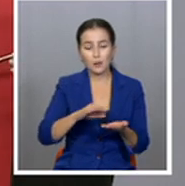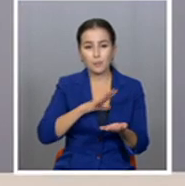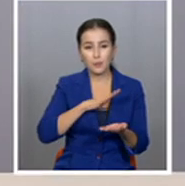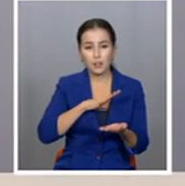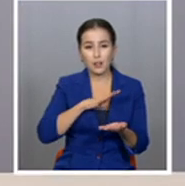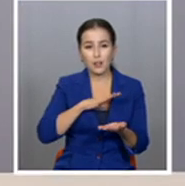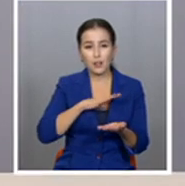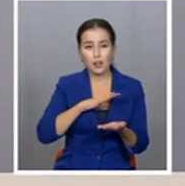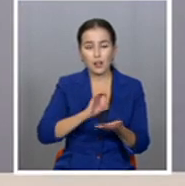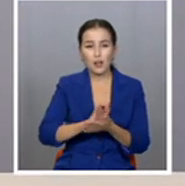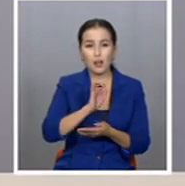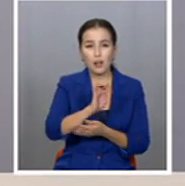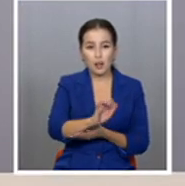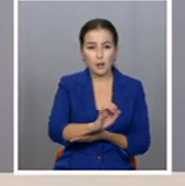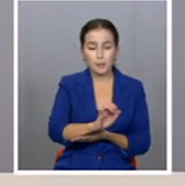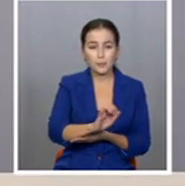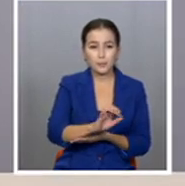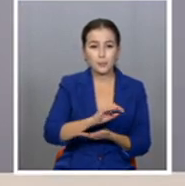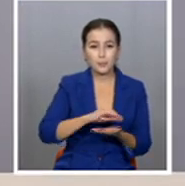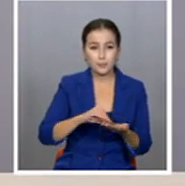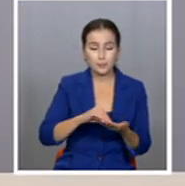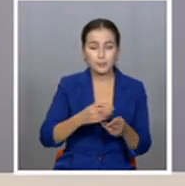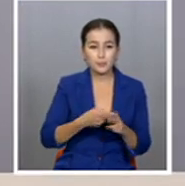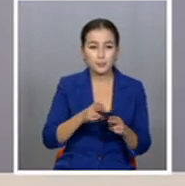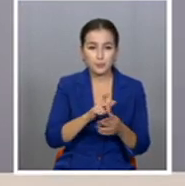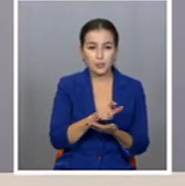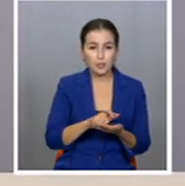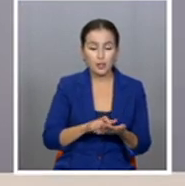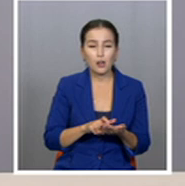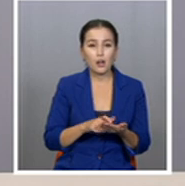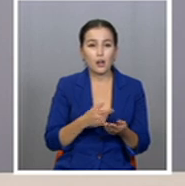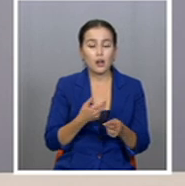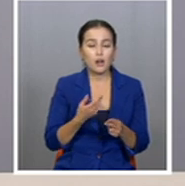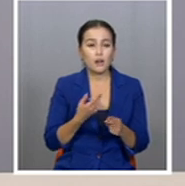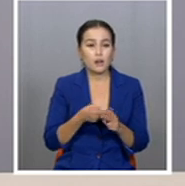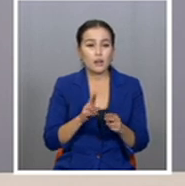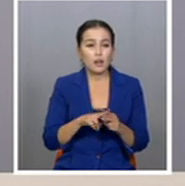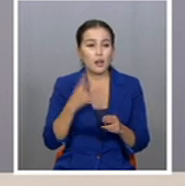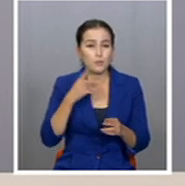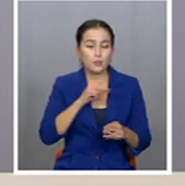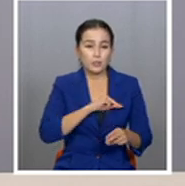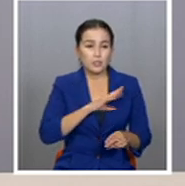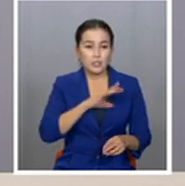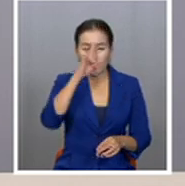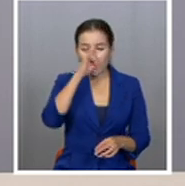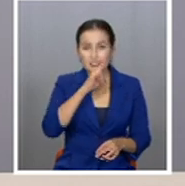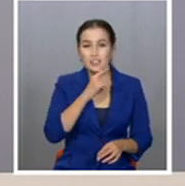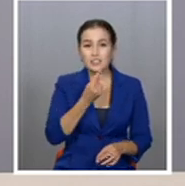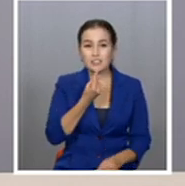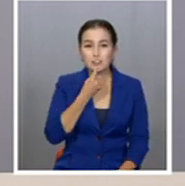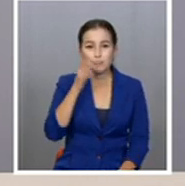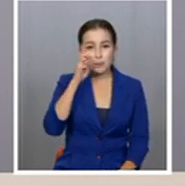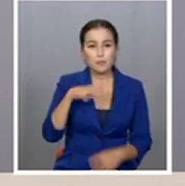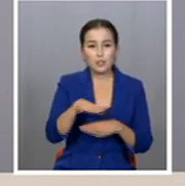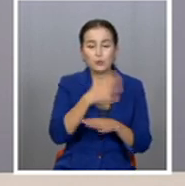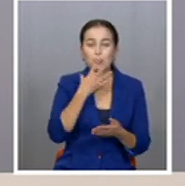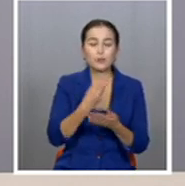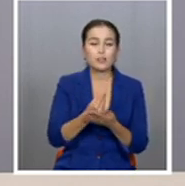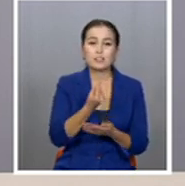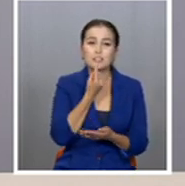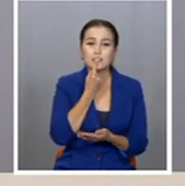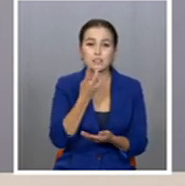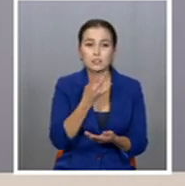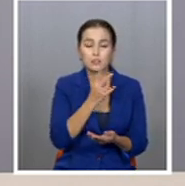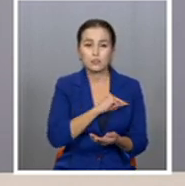болады. Сәкен үкімет басшысы қызметін атқарып жүрген кезде қазақ тілін мемлекеттік тіл етіп жариялауды, іс